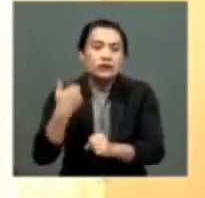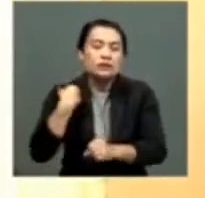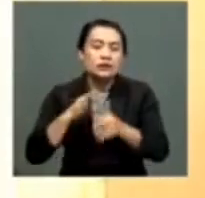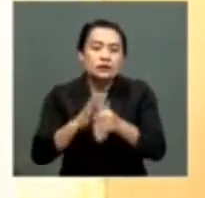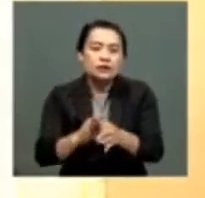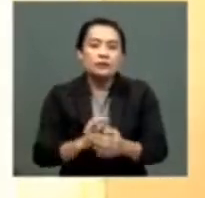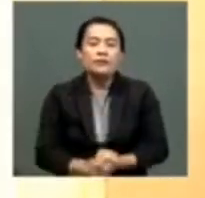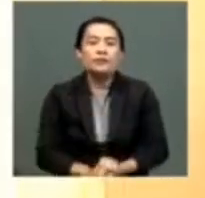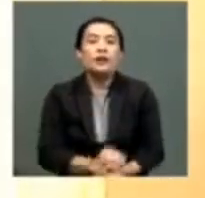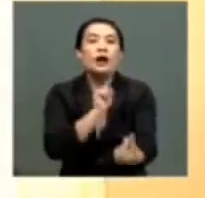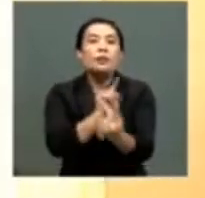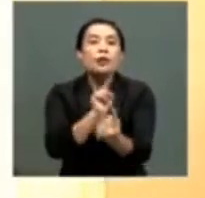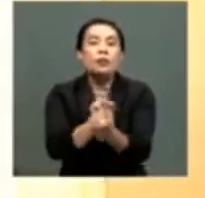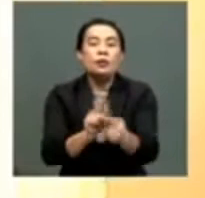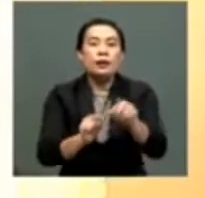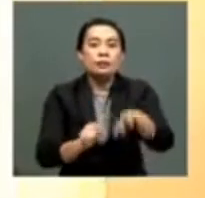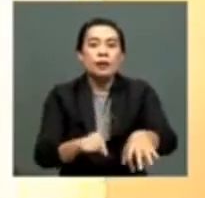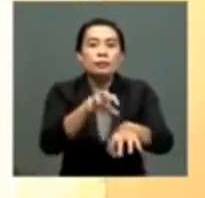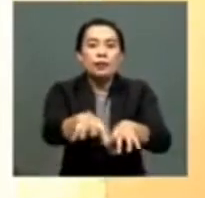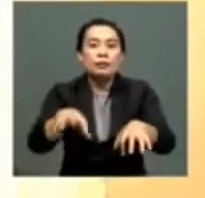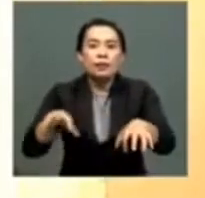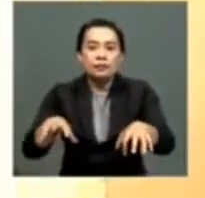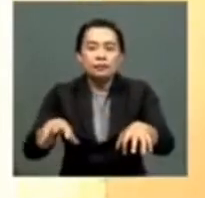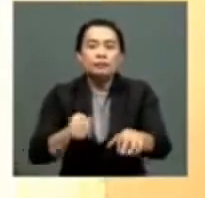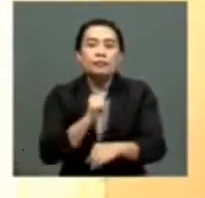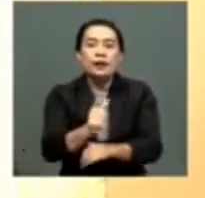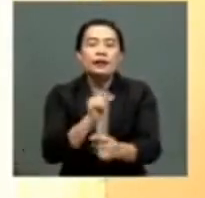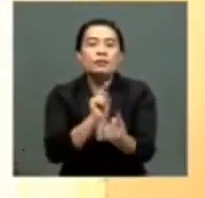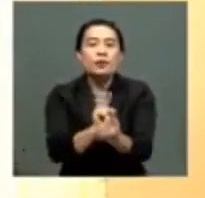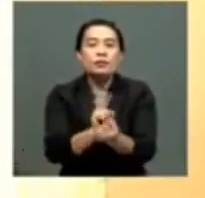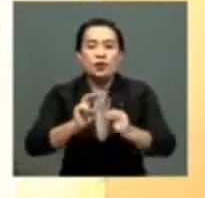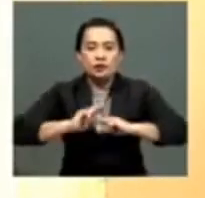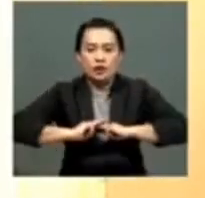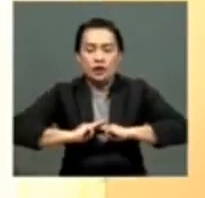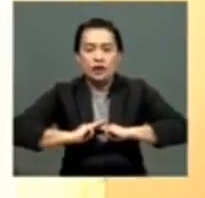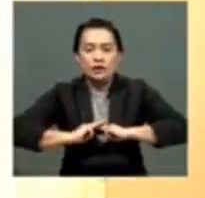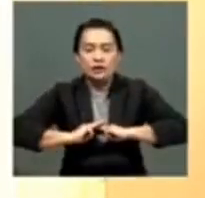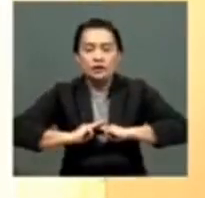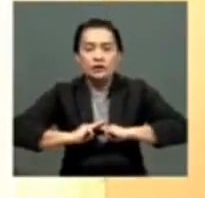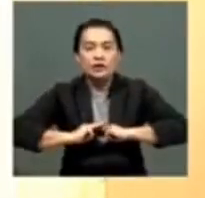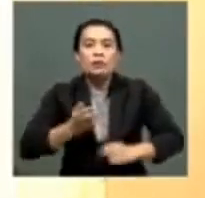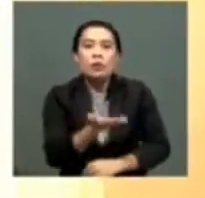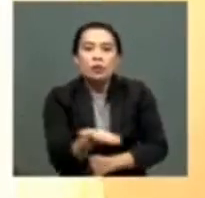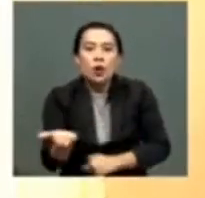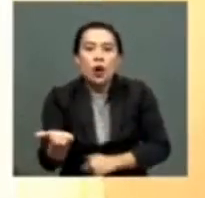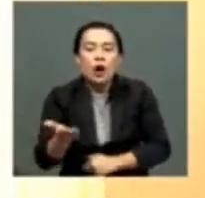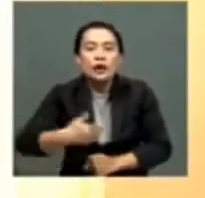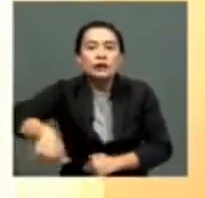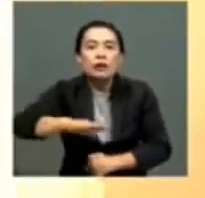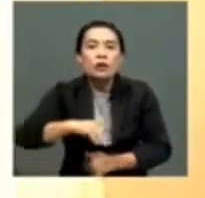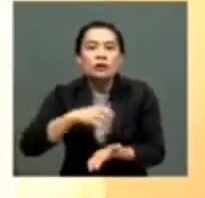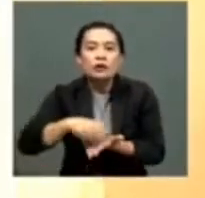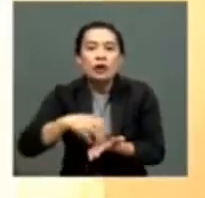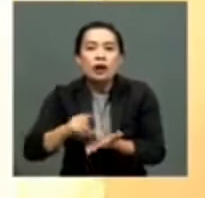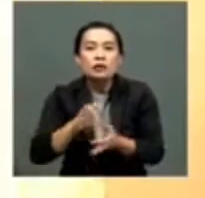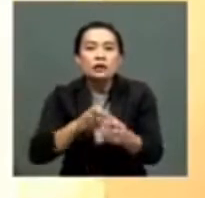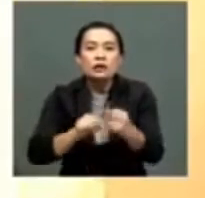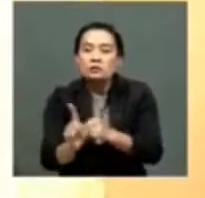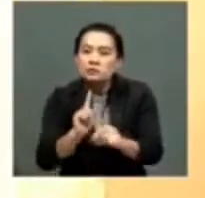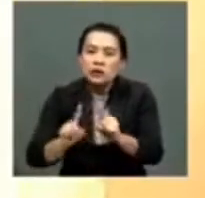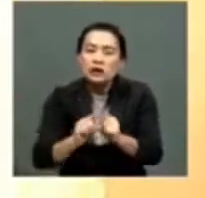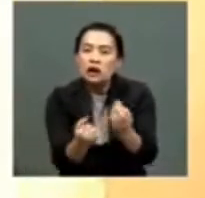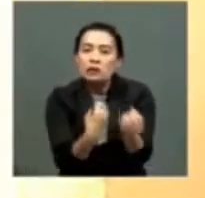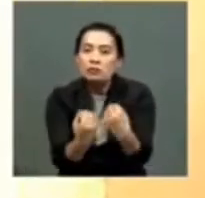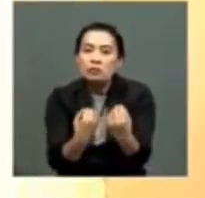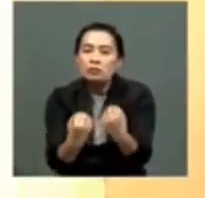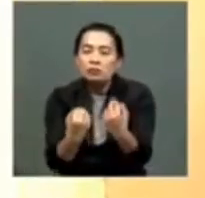บสมาคมภาคธุรกิจต่างๆด้วยตัวเองนั้นโดยขอให้ทุกท่านได้เล่าความเดือดร้อนรวมทั้งแสดงความคิดเห็นและข้อเส